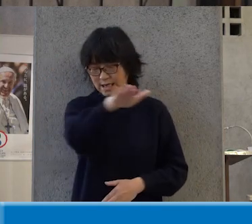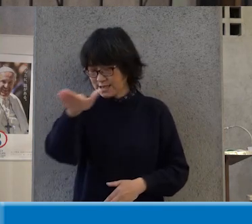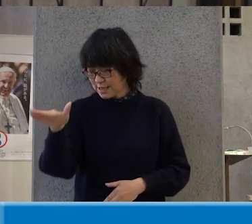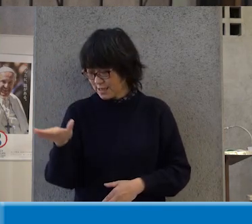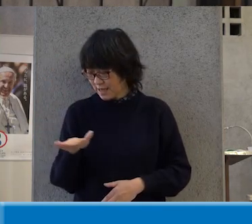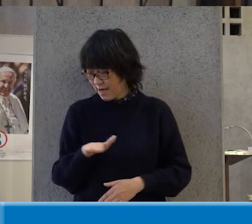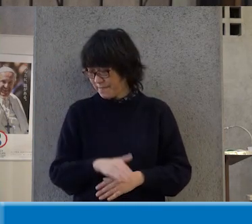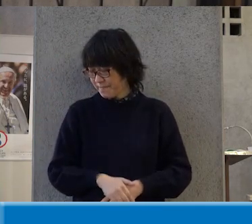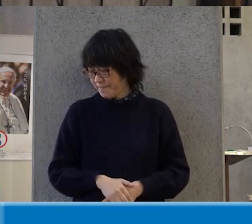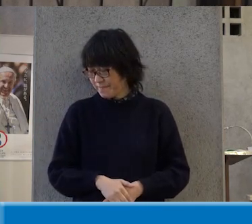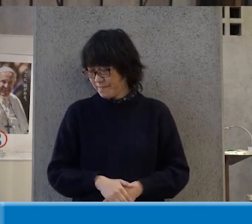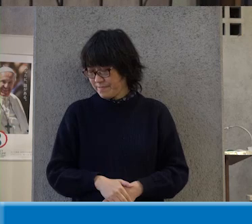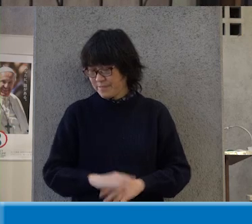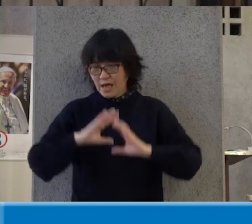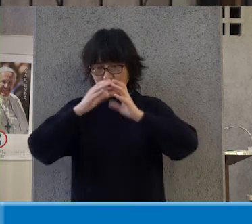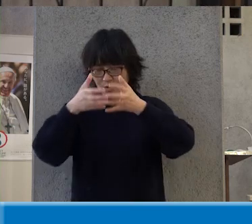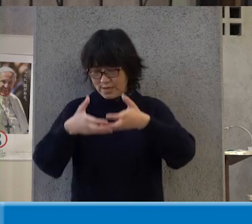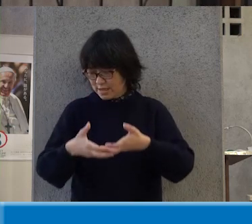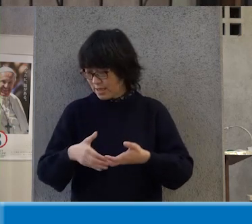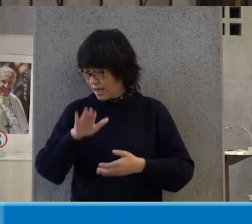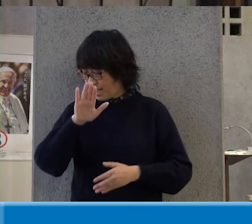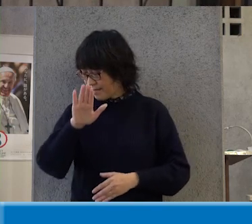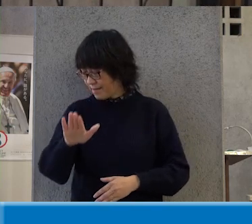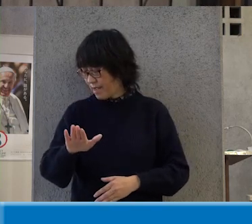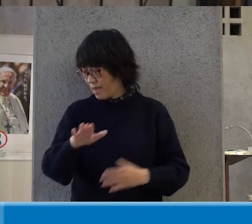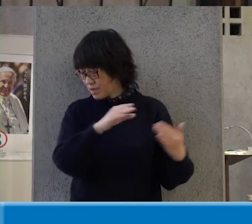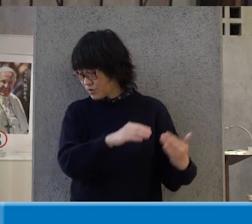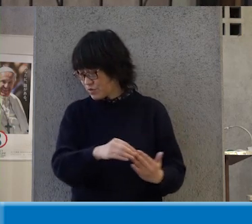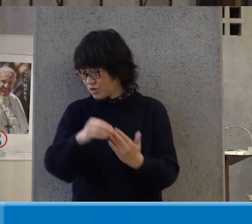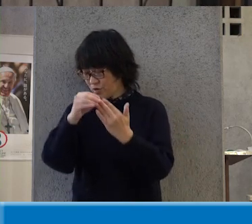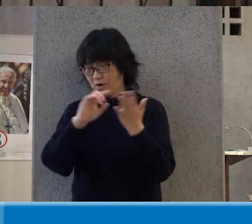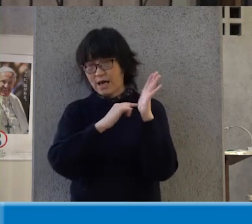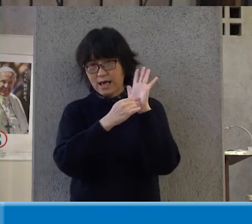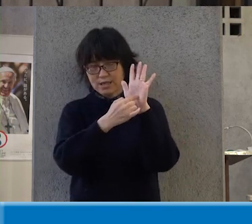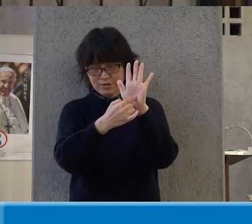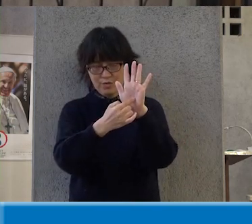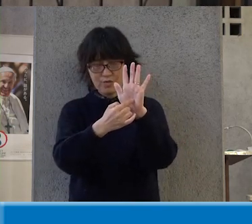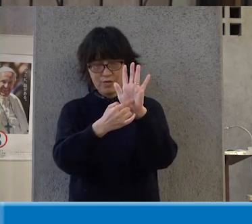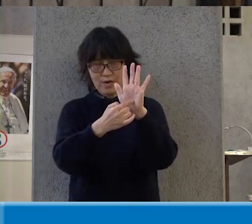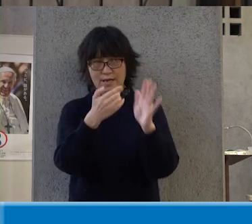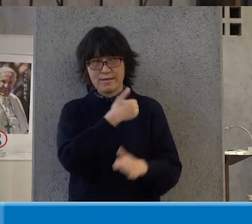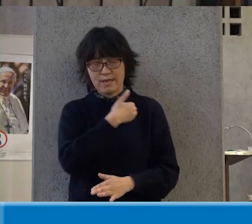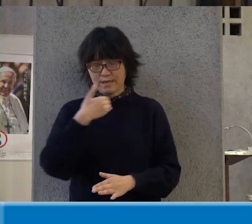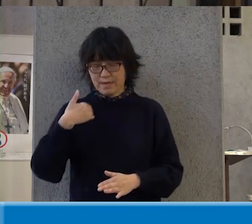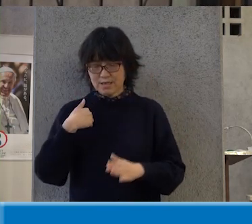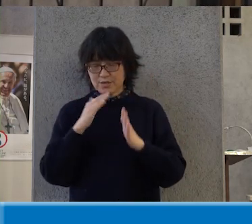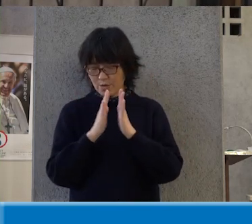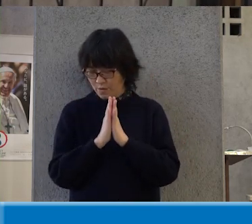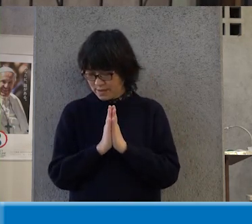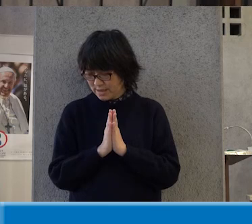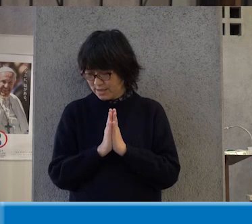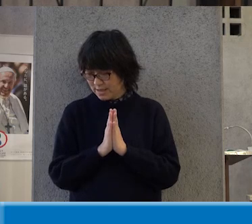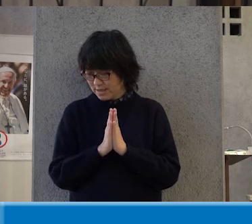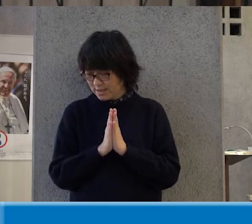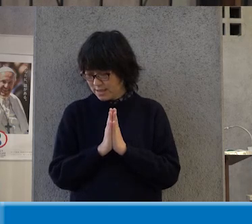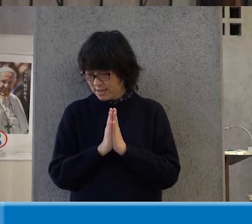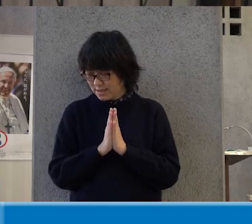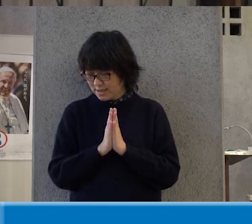が世にあって救いの証を立てることができますように。